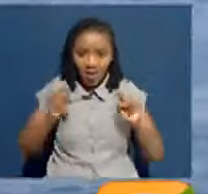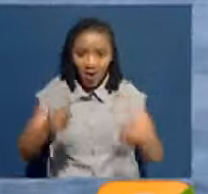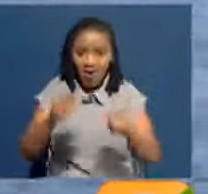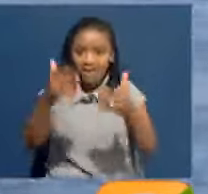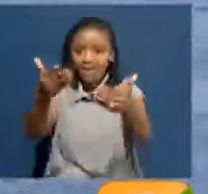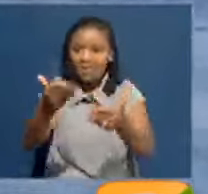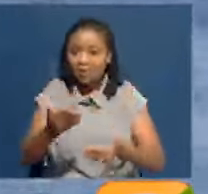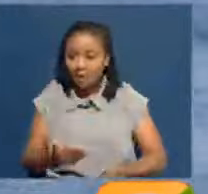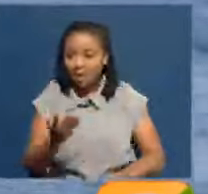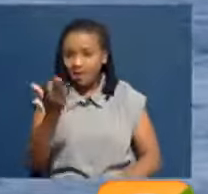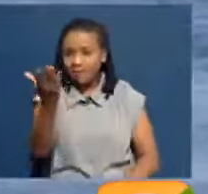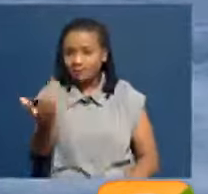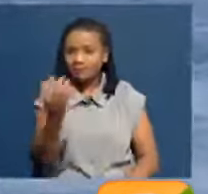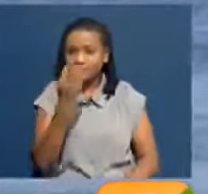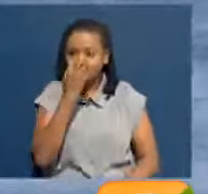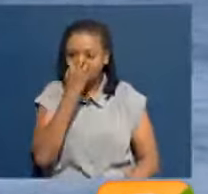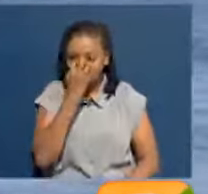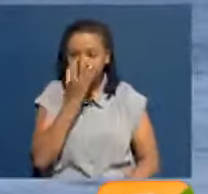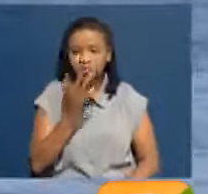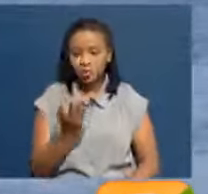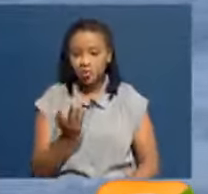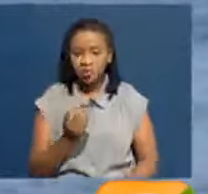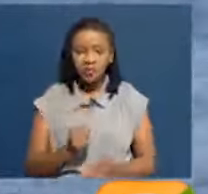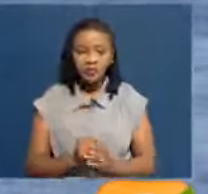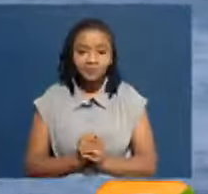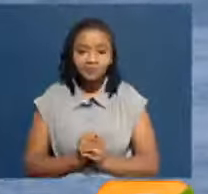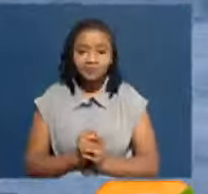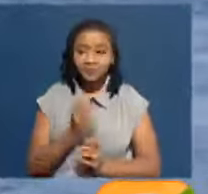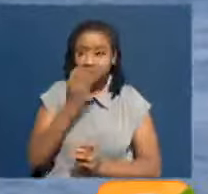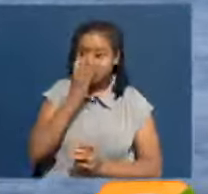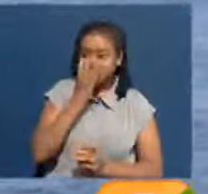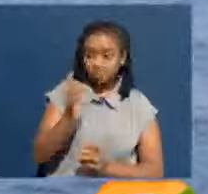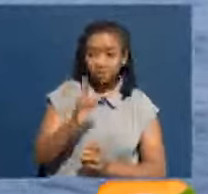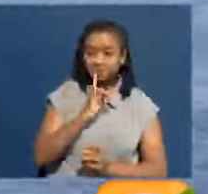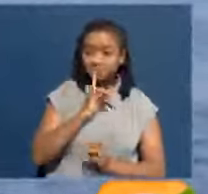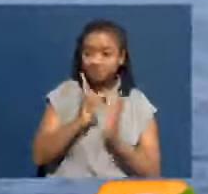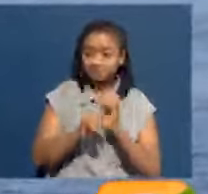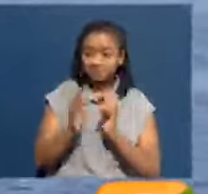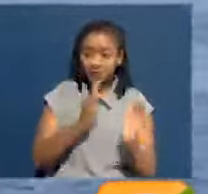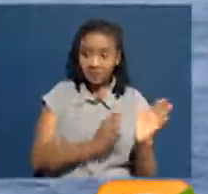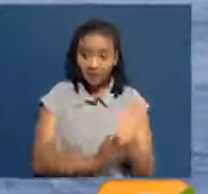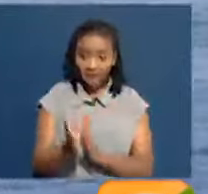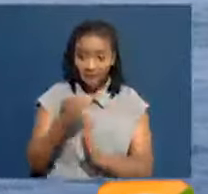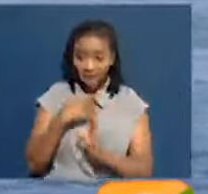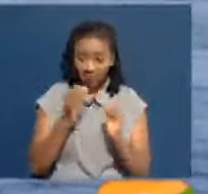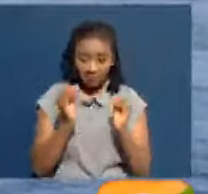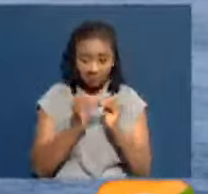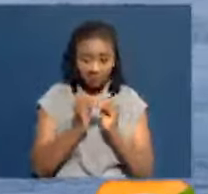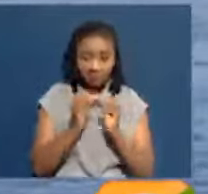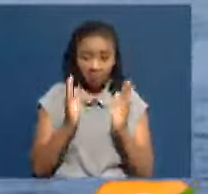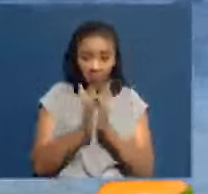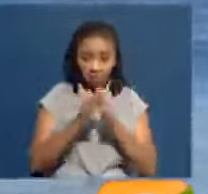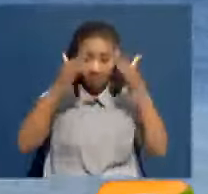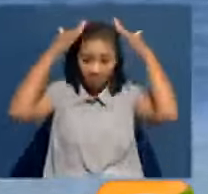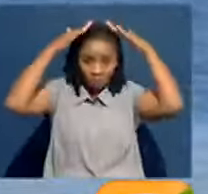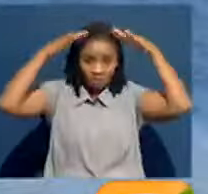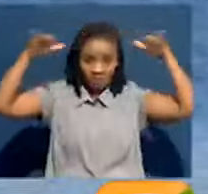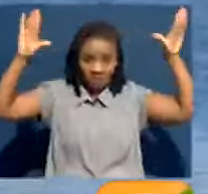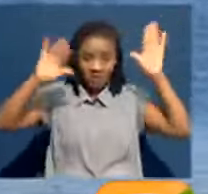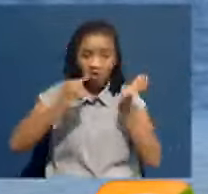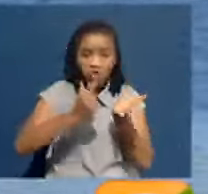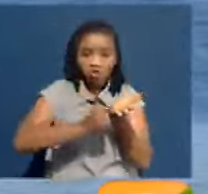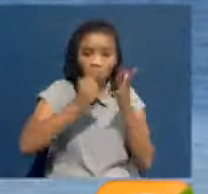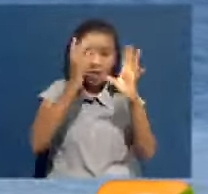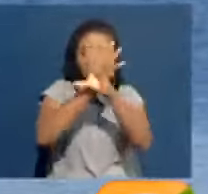kukukaribisha. Aidha Rais Ruto amesema kuwa atafanya kikao na rais wa Uganda Yoweri Museveni ili kutatua shida